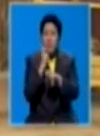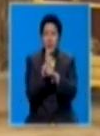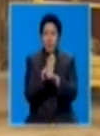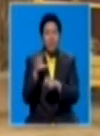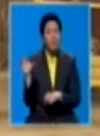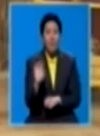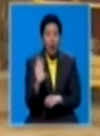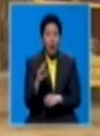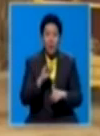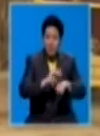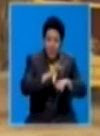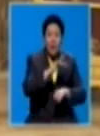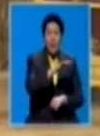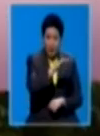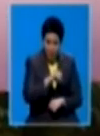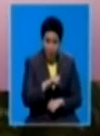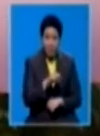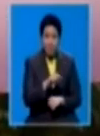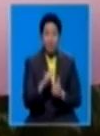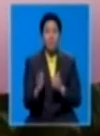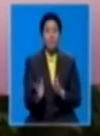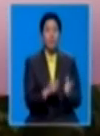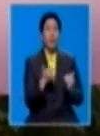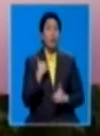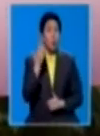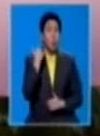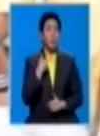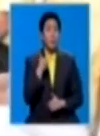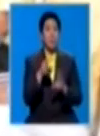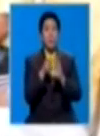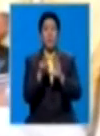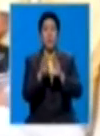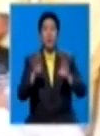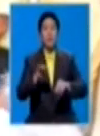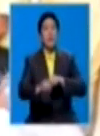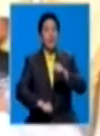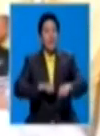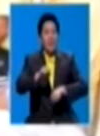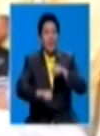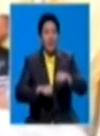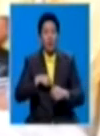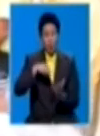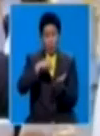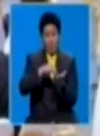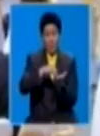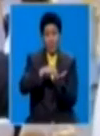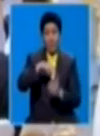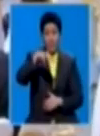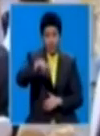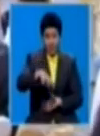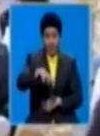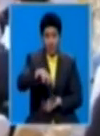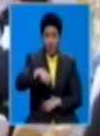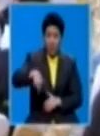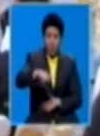อาทิตย์ที่28ธันวาคมที่ผ่านมานั้นผมได้ไปเปิดโครงการพัฒนาเส้นทางจักรยานในพื้นที่เกาะรัตนโกสินทร์ในการ